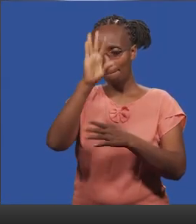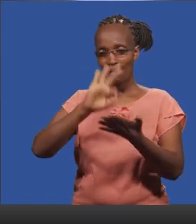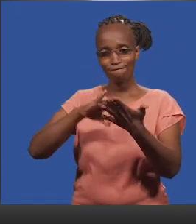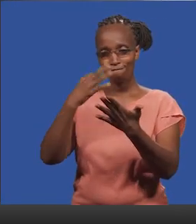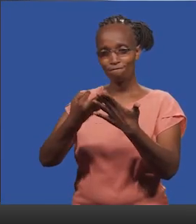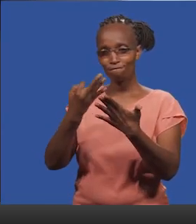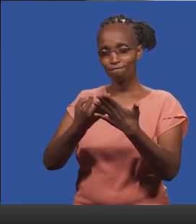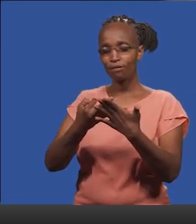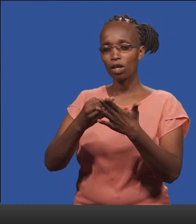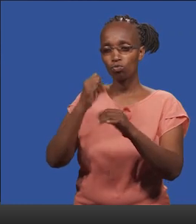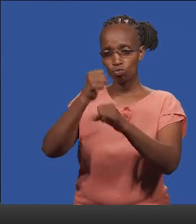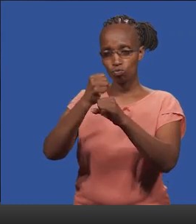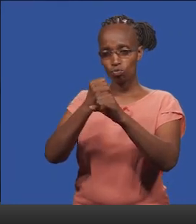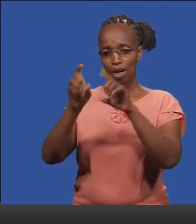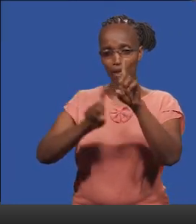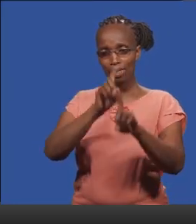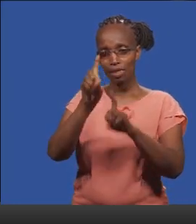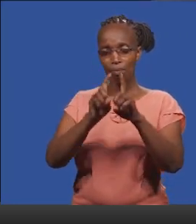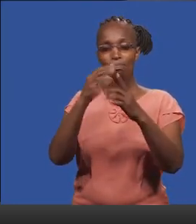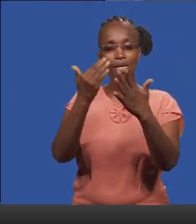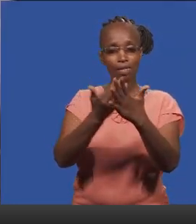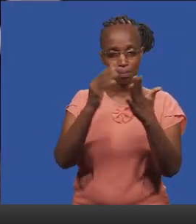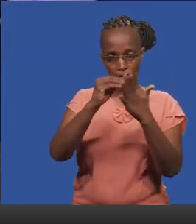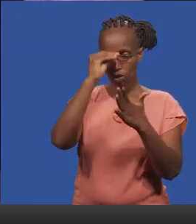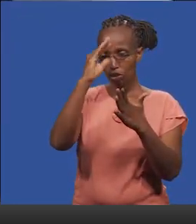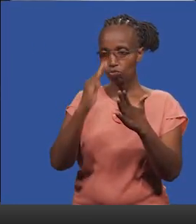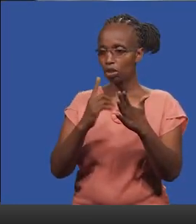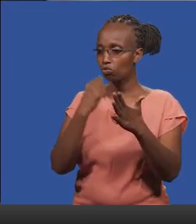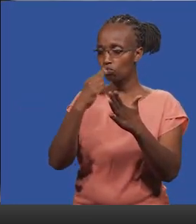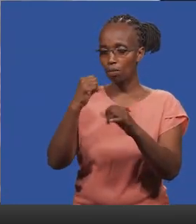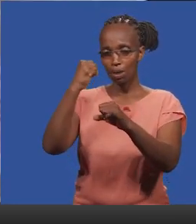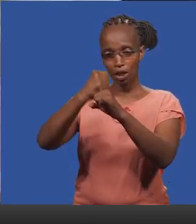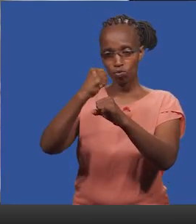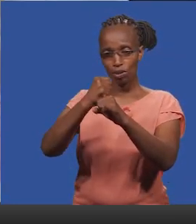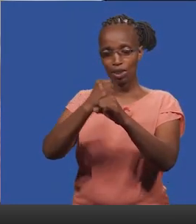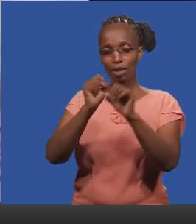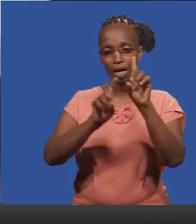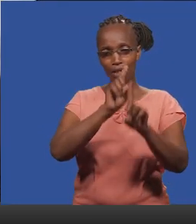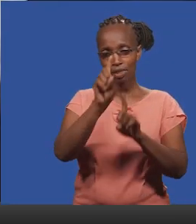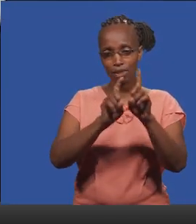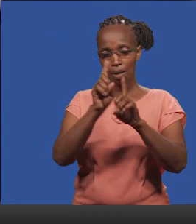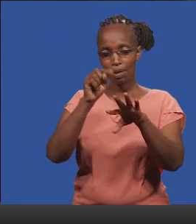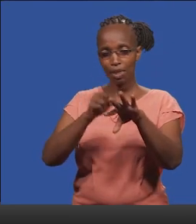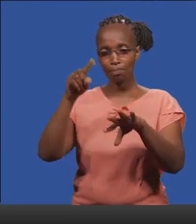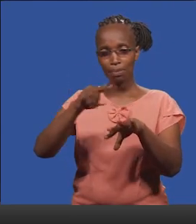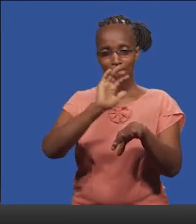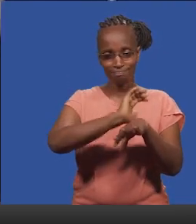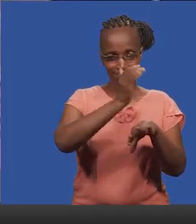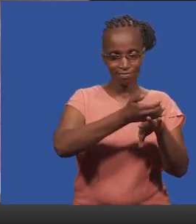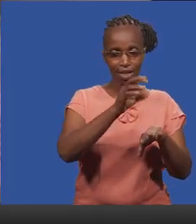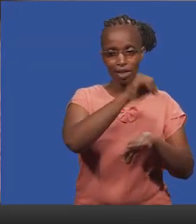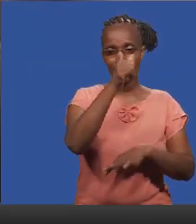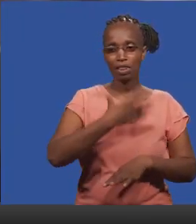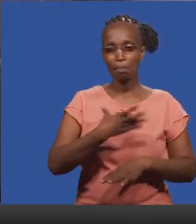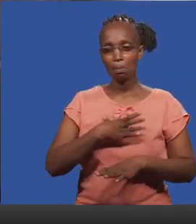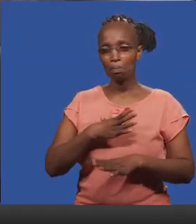wasimamizi kutojiwasilisha kuchukua karatasi za mtihani. Baadhi ya wanafunzi wanafanya mitihani wakiwa wajawazito na wengine